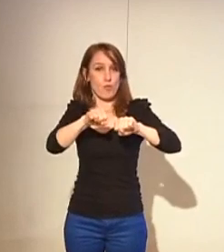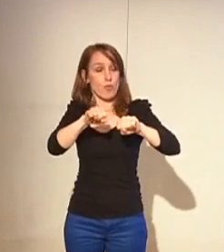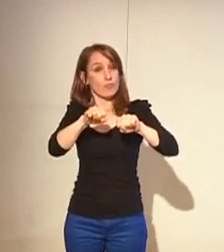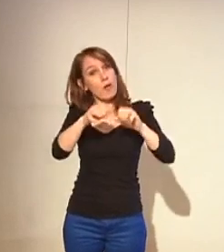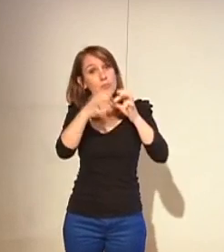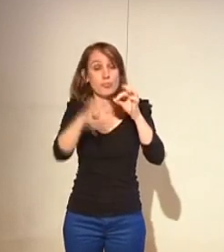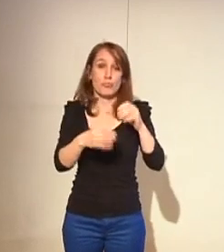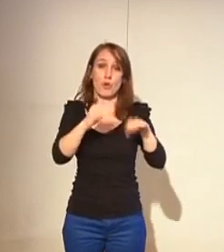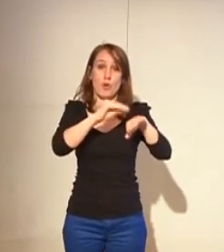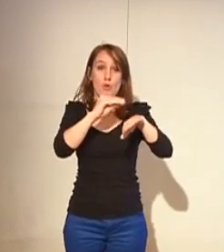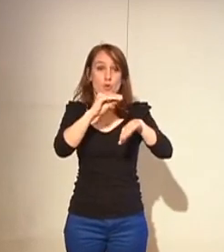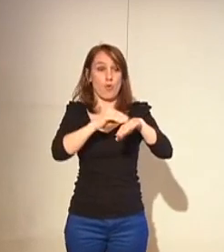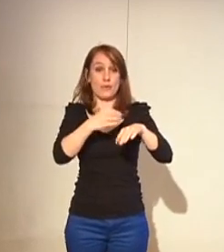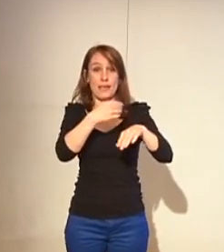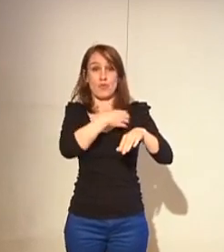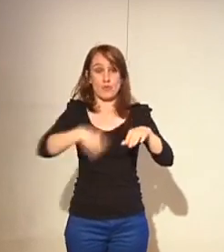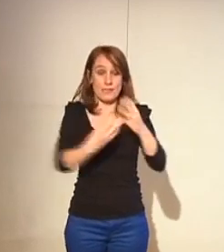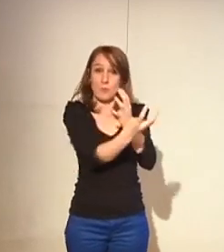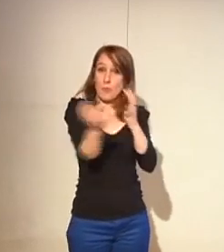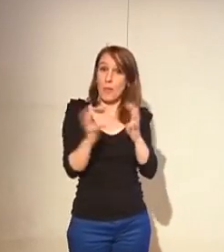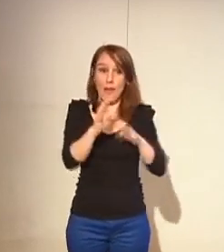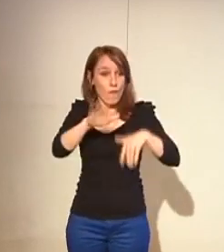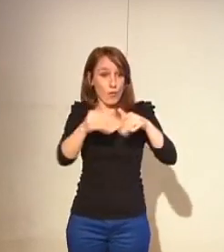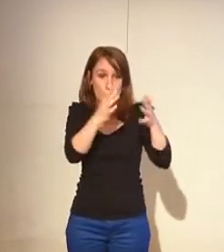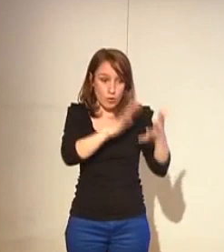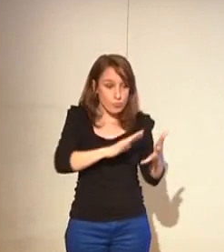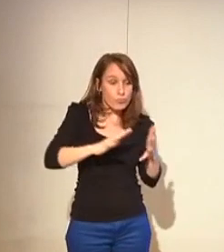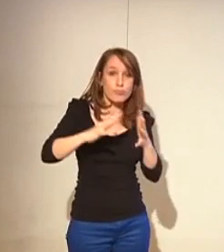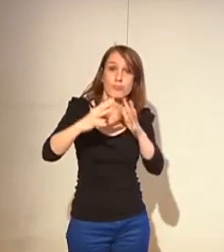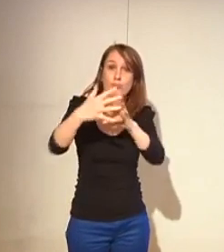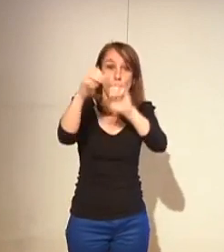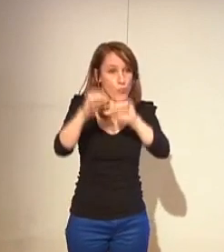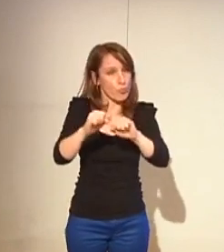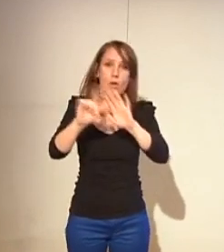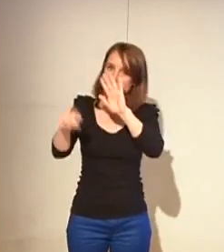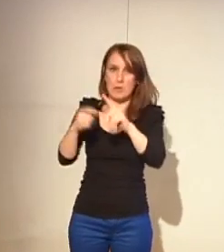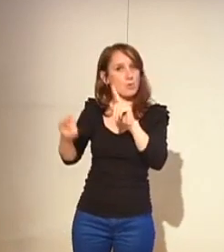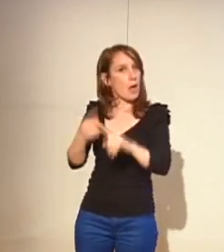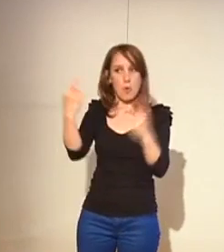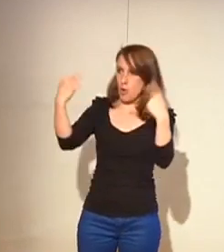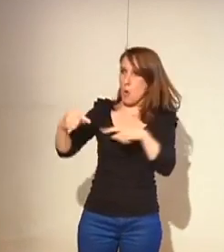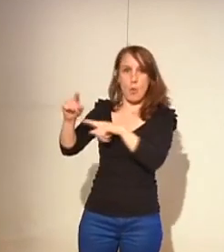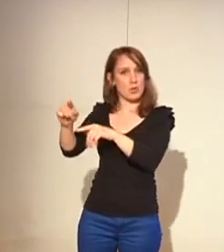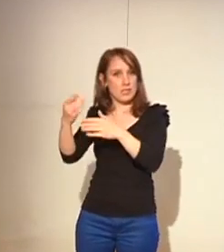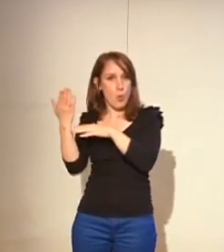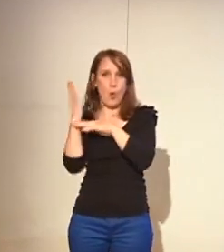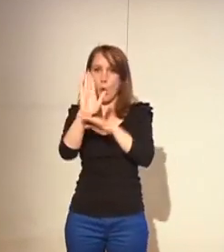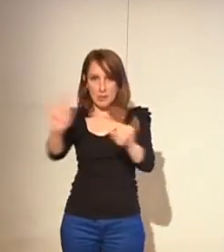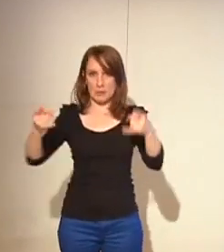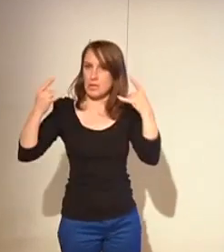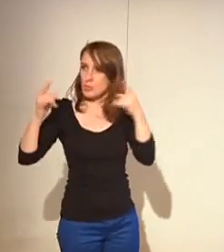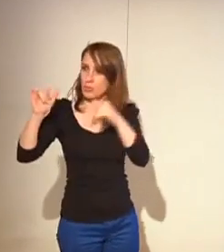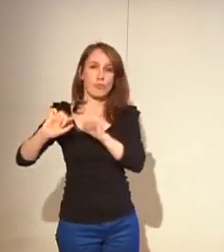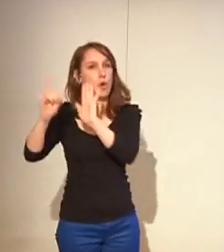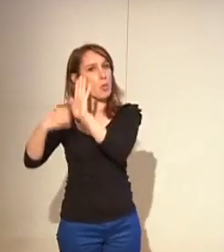municipal de fonctionner et qui permette à l'opposition d'être pleinementés représenté et d'avoir ses droits